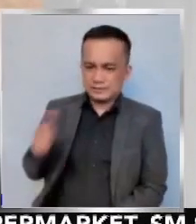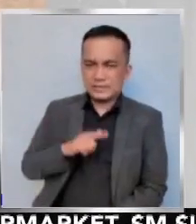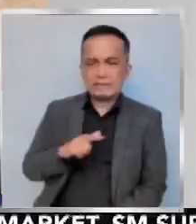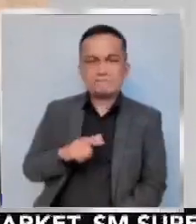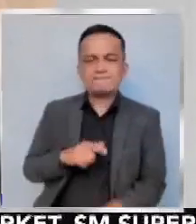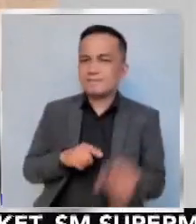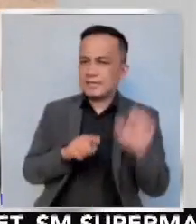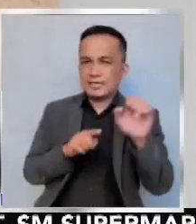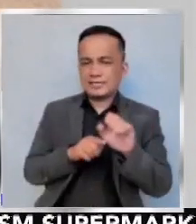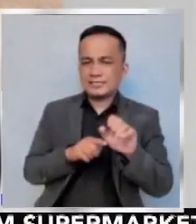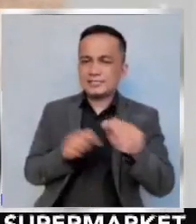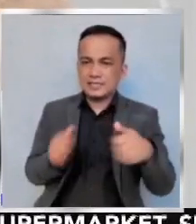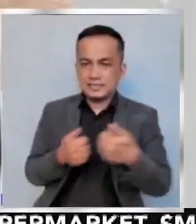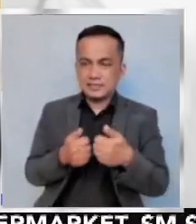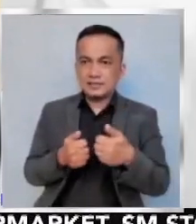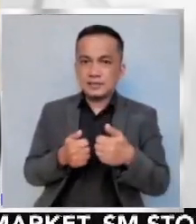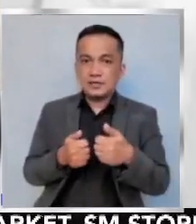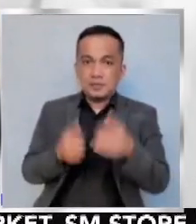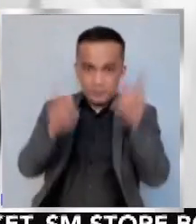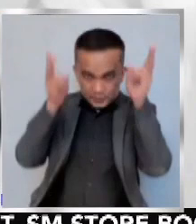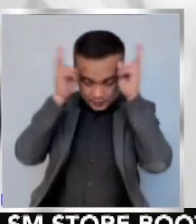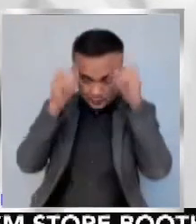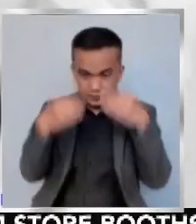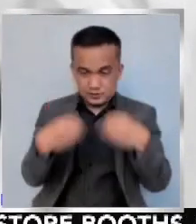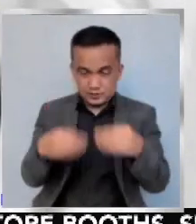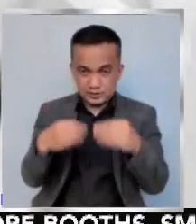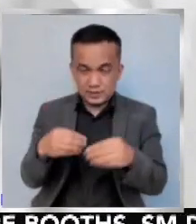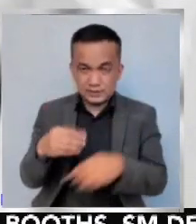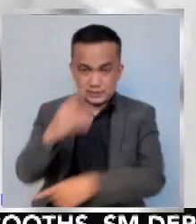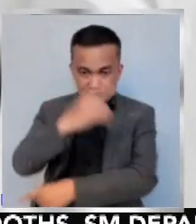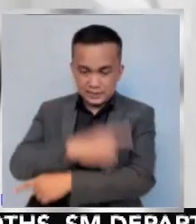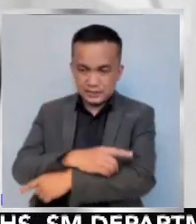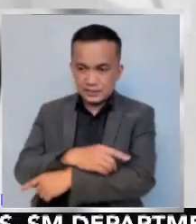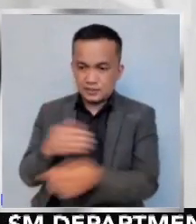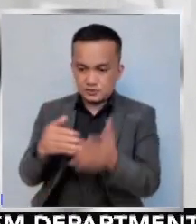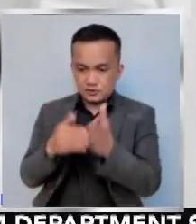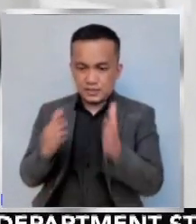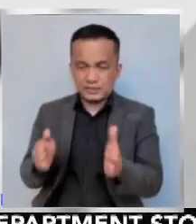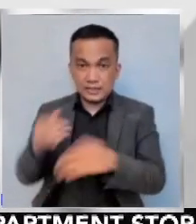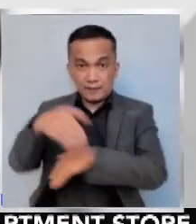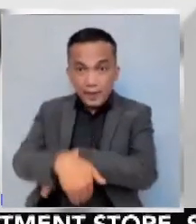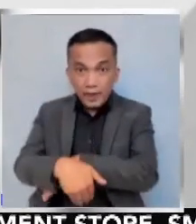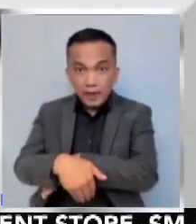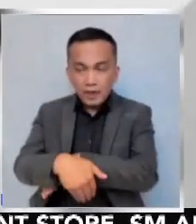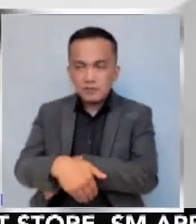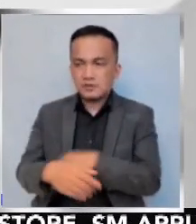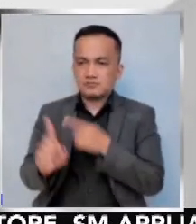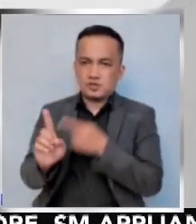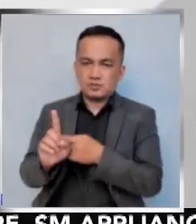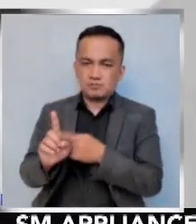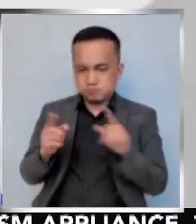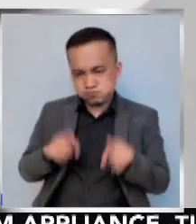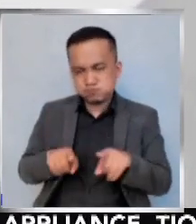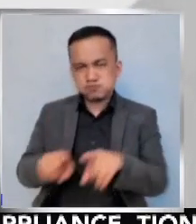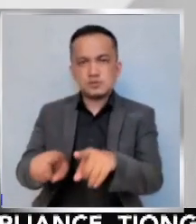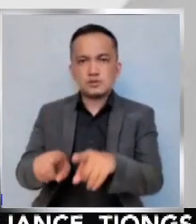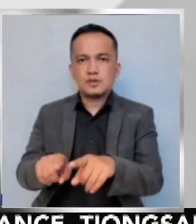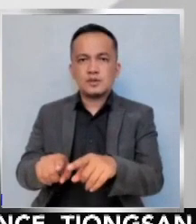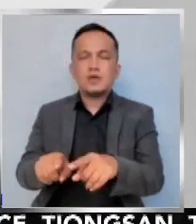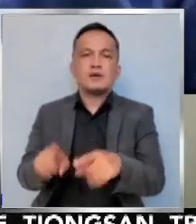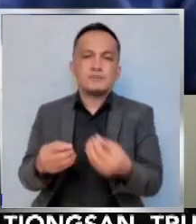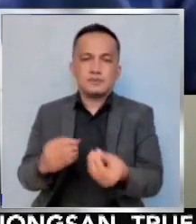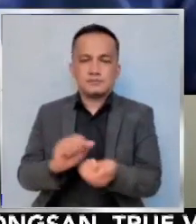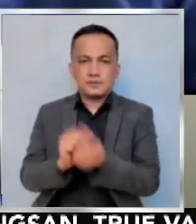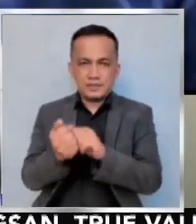vegetable vendor by day, estudyante by night, pinagsumikapan daw ito ni Lizelle para maging inspirasyon sa mga